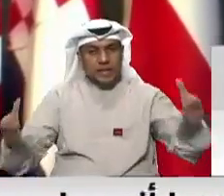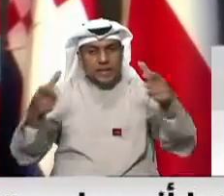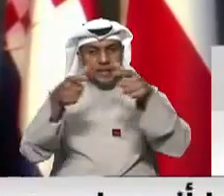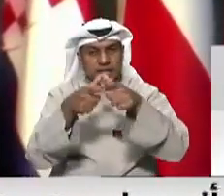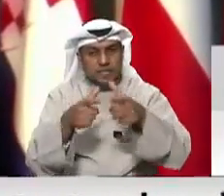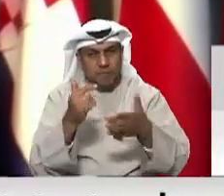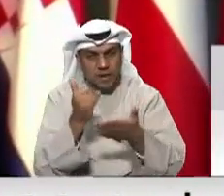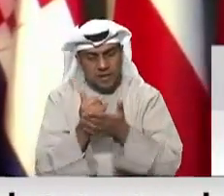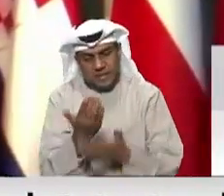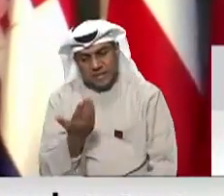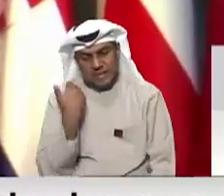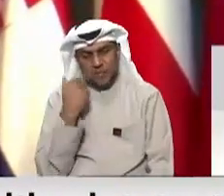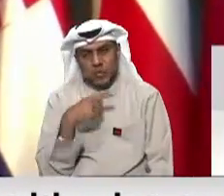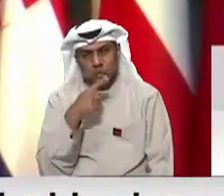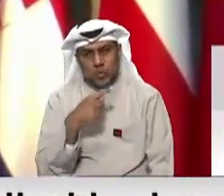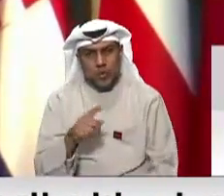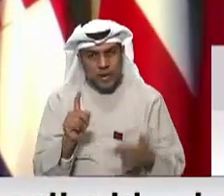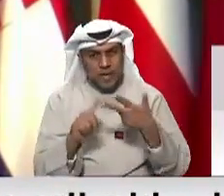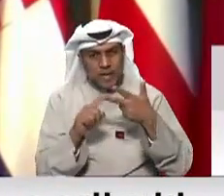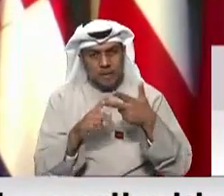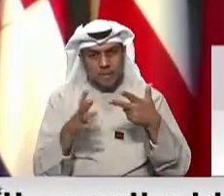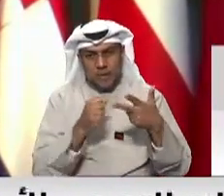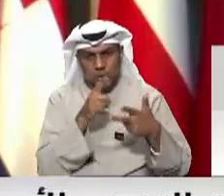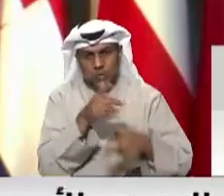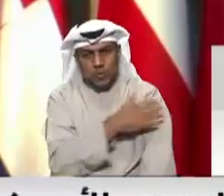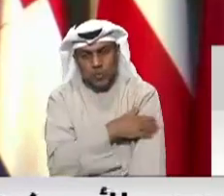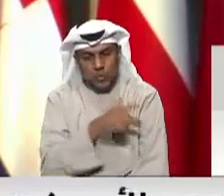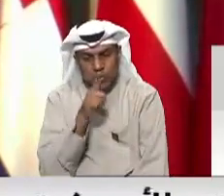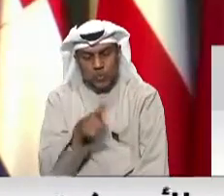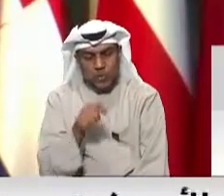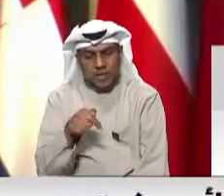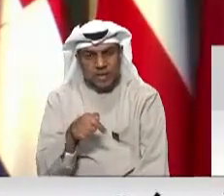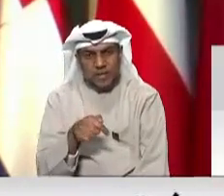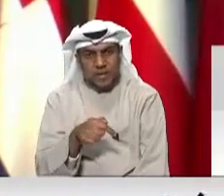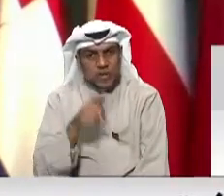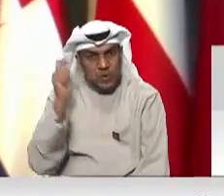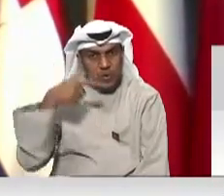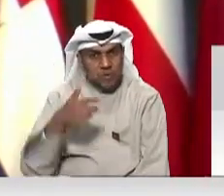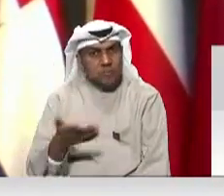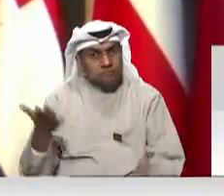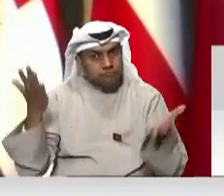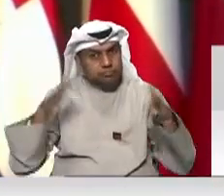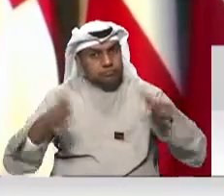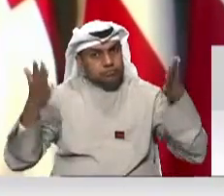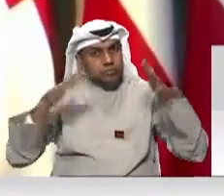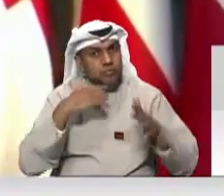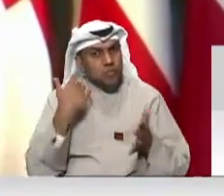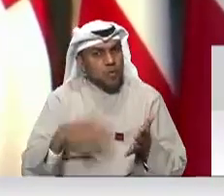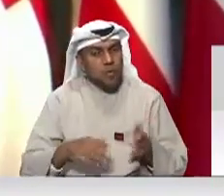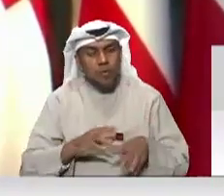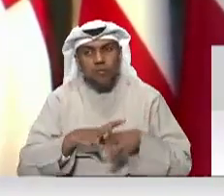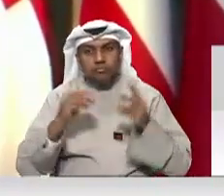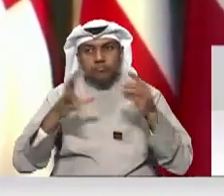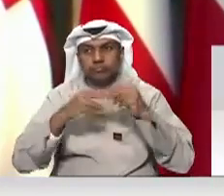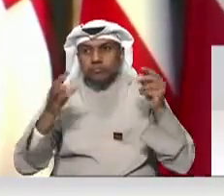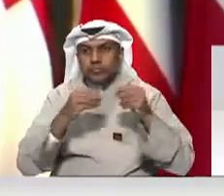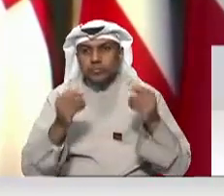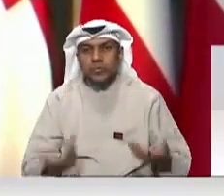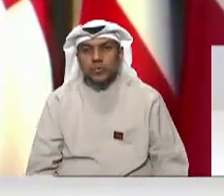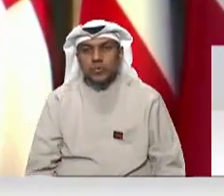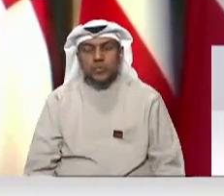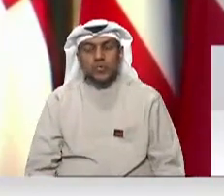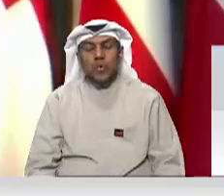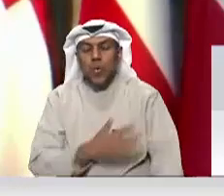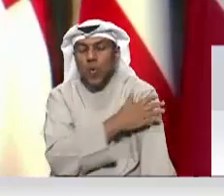الأمين العام للحلف إن الجيش الأوكراني يستهلك كمية ذخائر أكبر بكثير من تلك التي تنتجها الدول